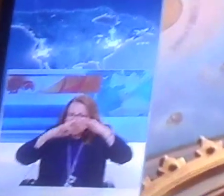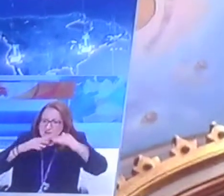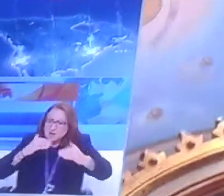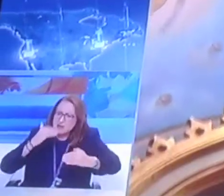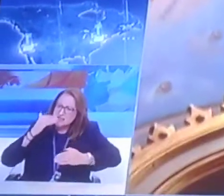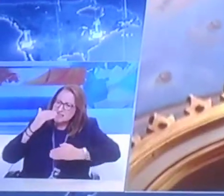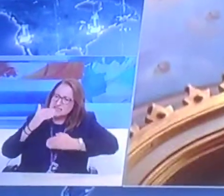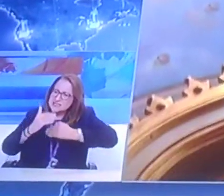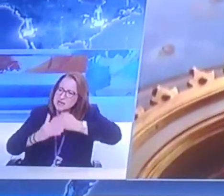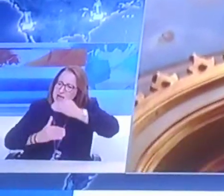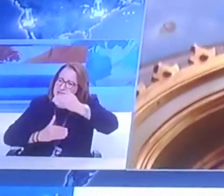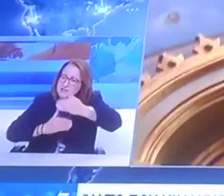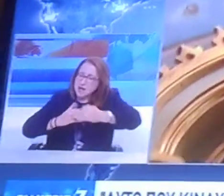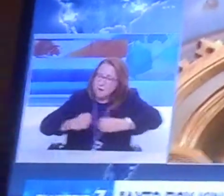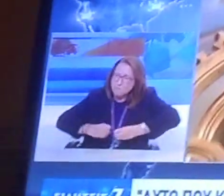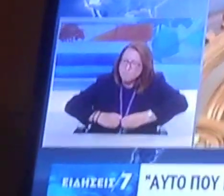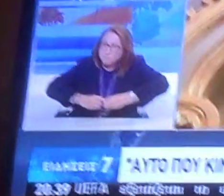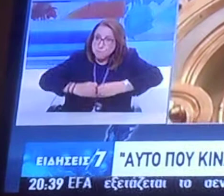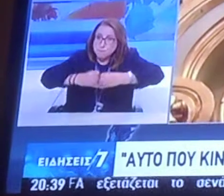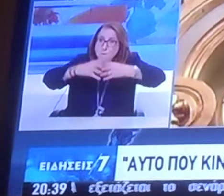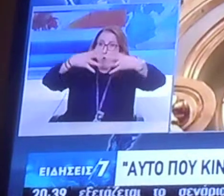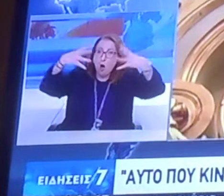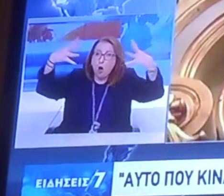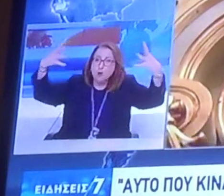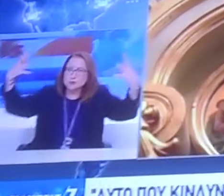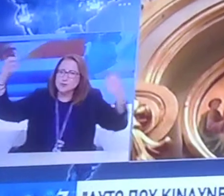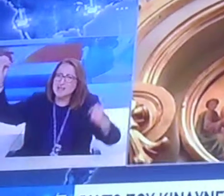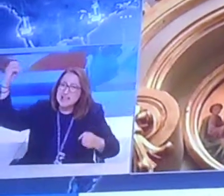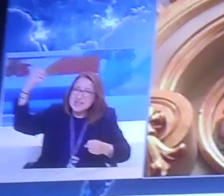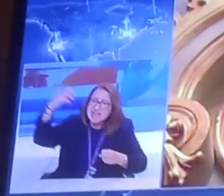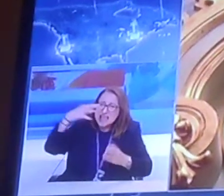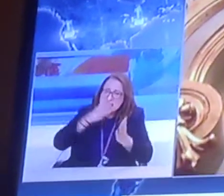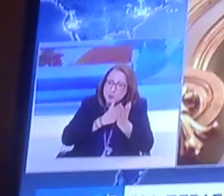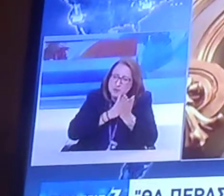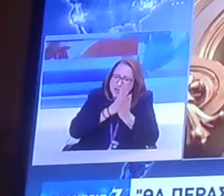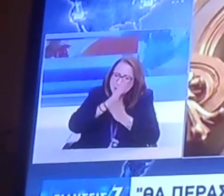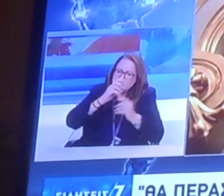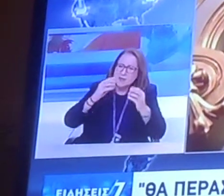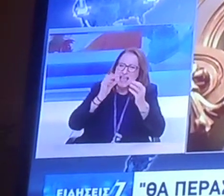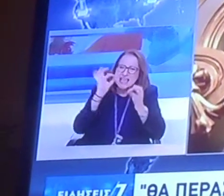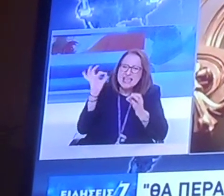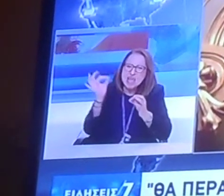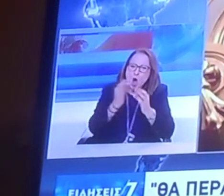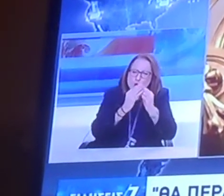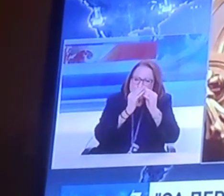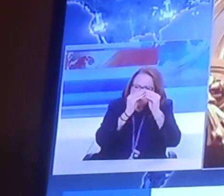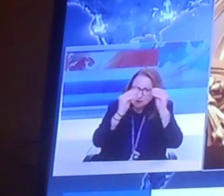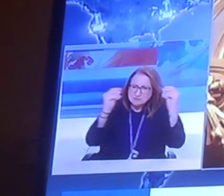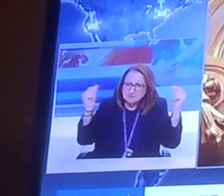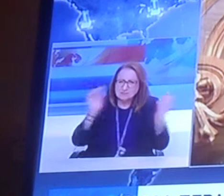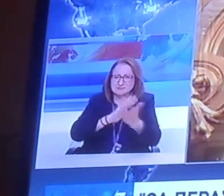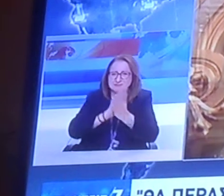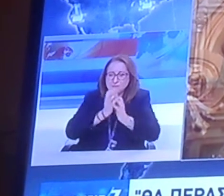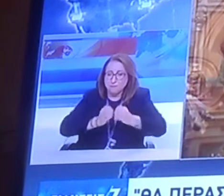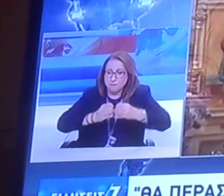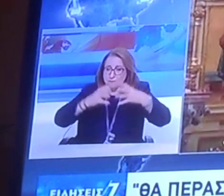επίδραση του ιού. Όμως η ζωή μας θα έχει αλλάξει και η δοκιμασία είναι μια ευκαιρία